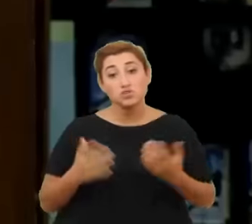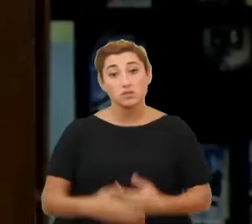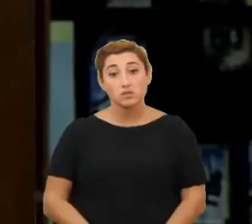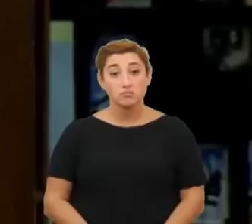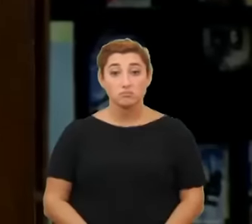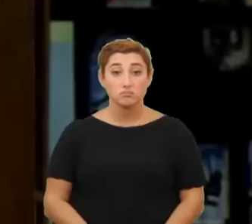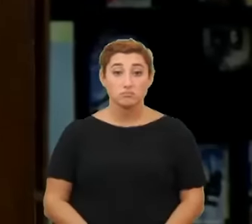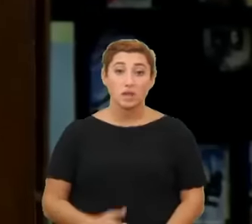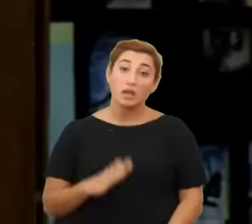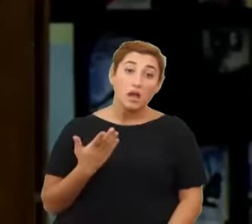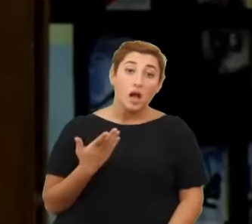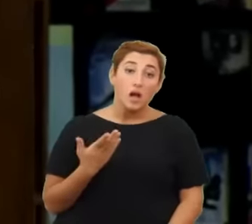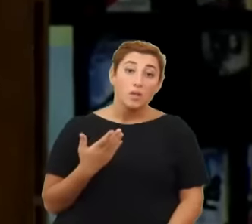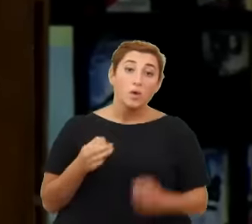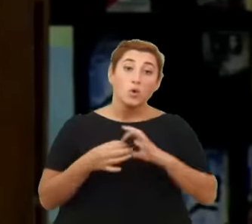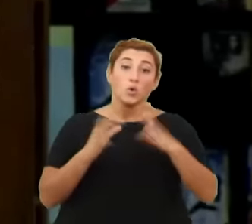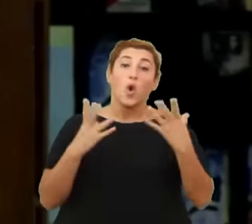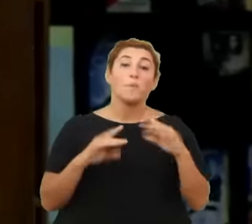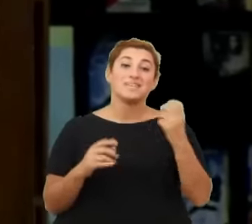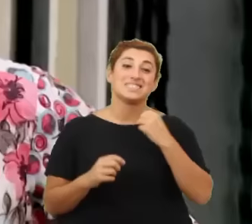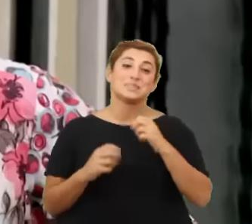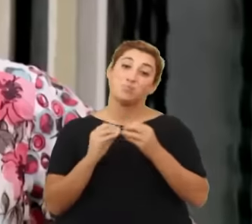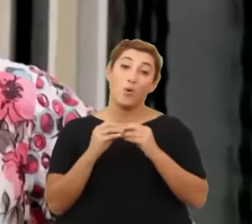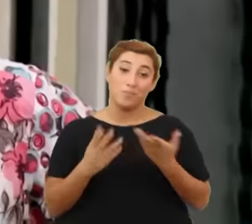yani. Yani işte çözülmezse sıkıntı.